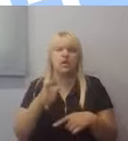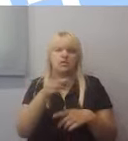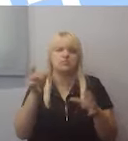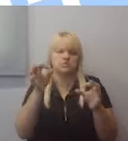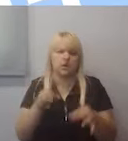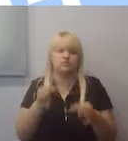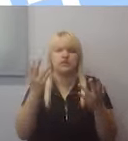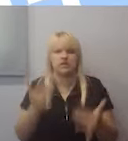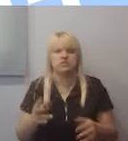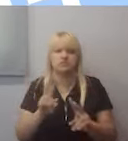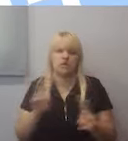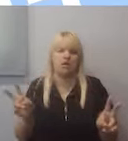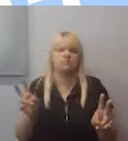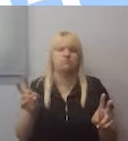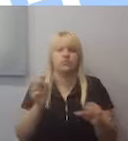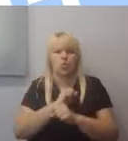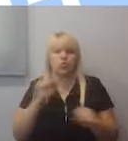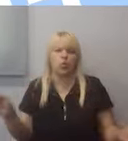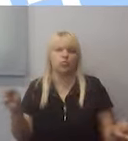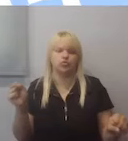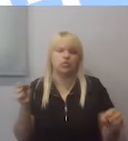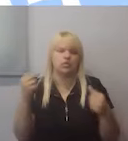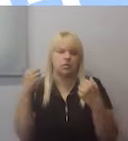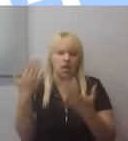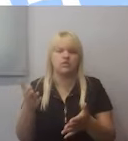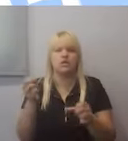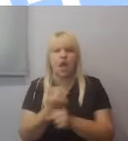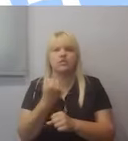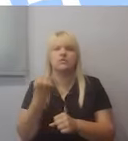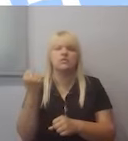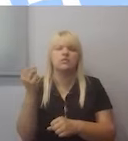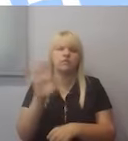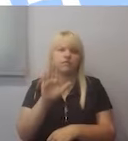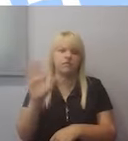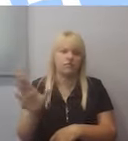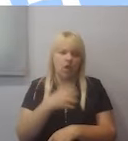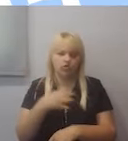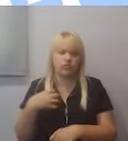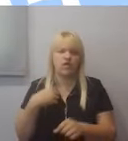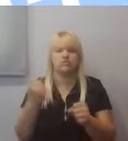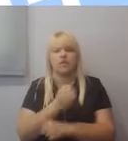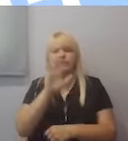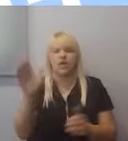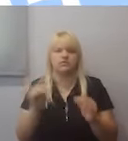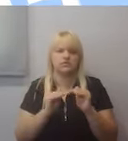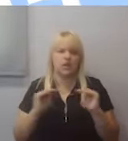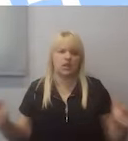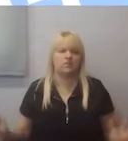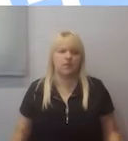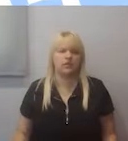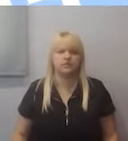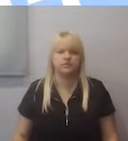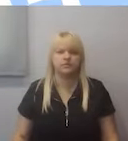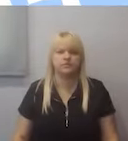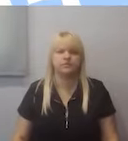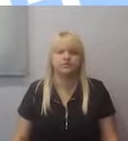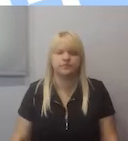tiktu nodrošināti gan pašvaldības gan valsts līmenī un tad